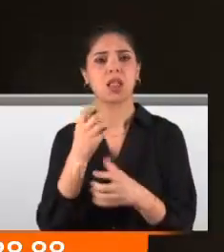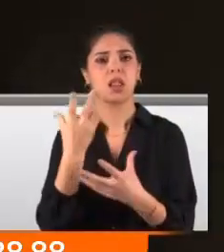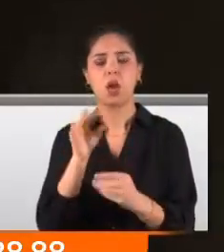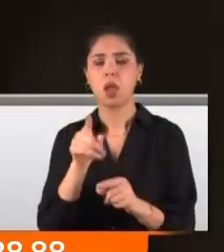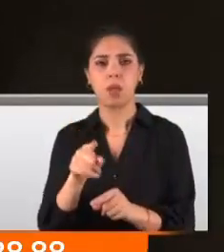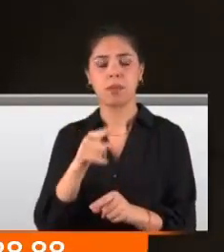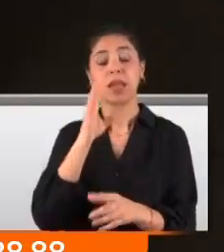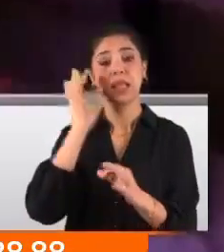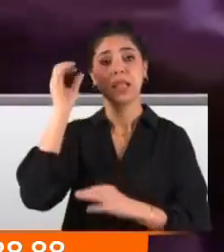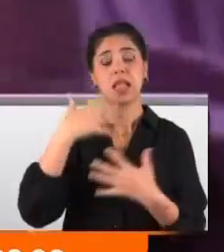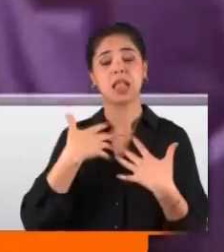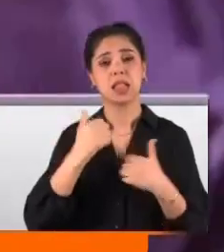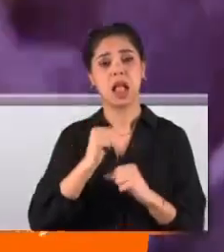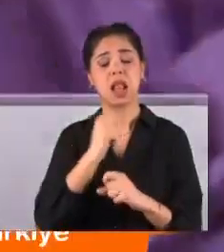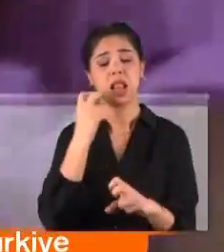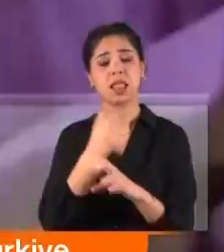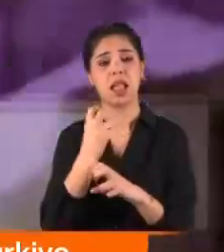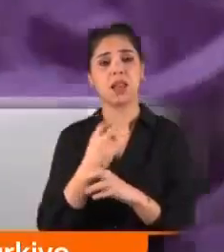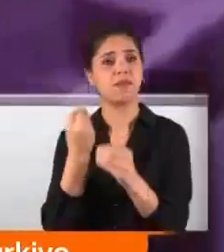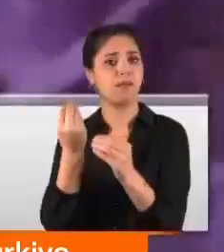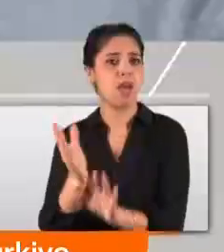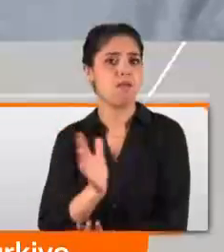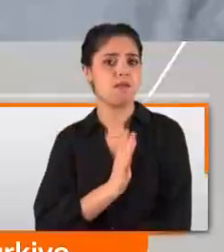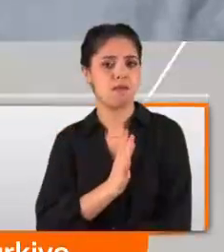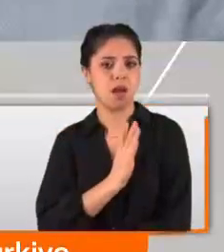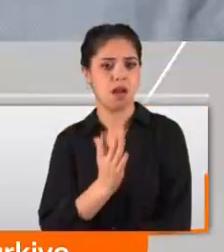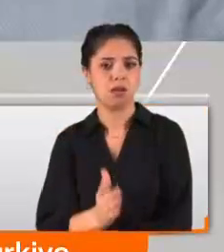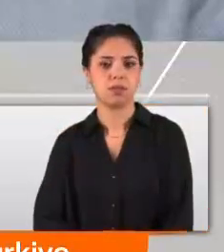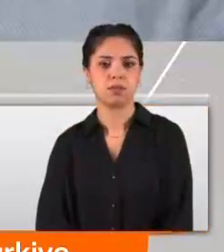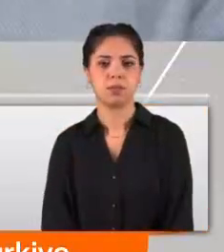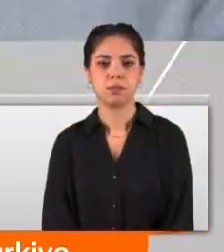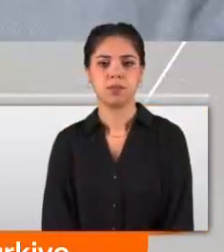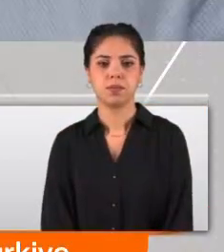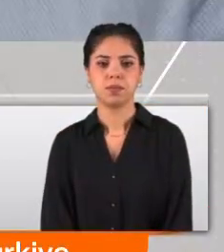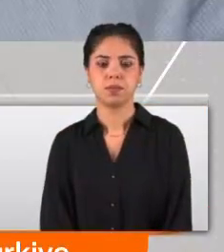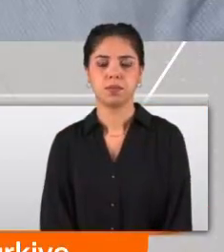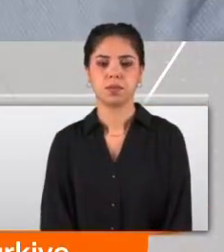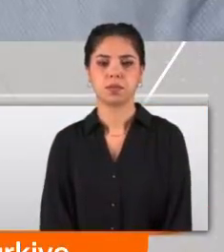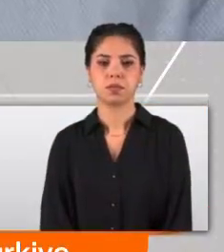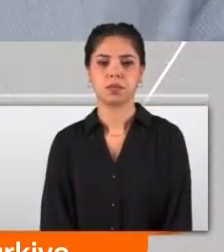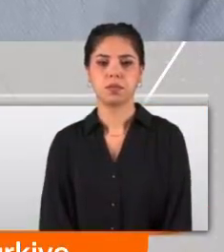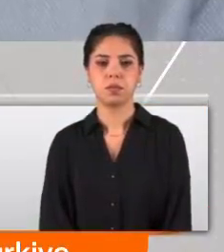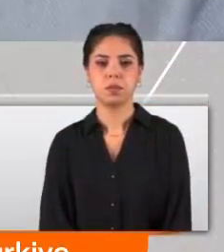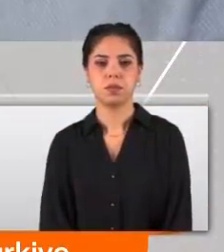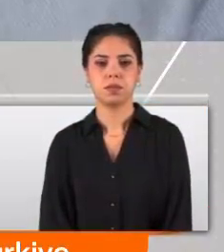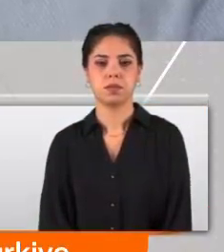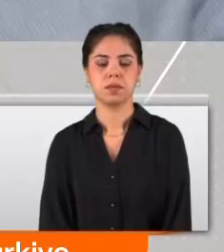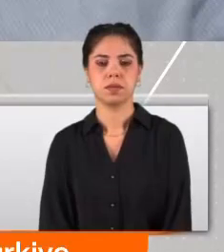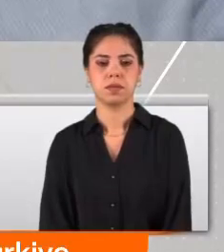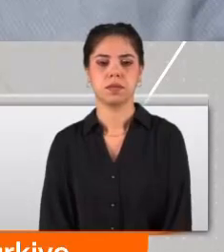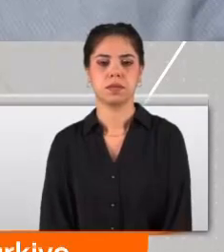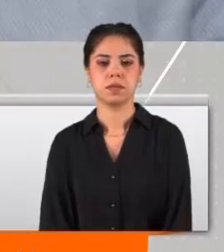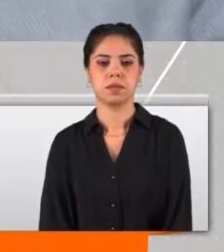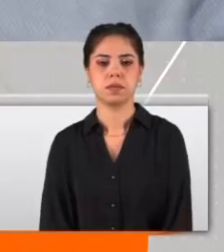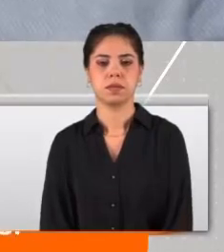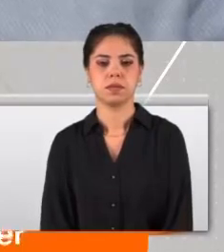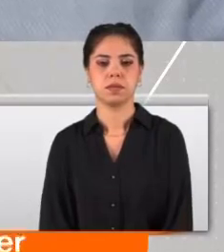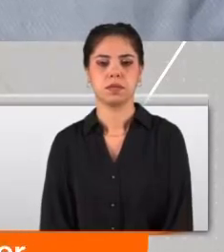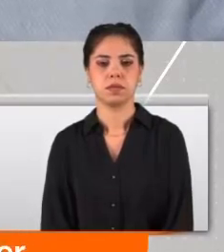insan sağlığı açısından ciddi tehlikelere yol açabiliyor. Özellikle bayat yumurtalardan olabildiğince uzak durarak biz gıda zehirlenmelerine